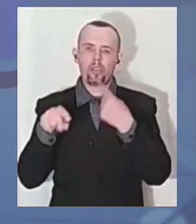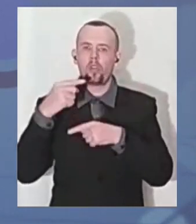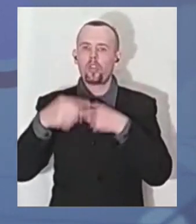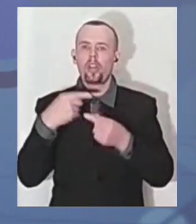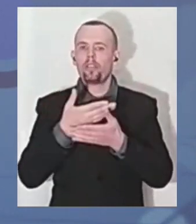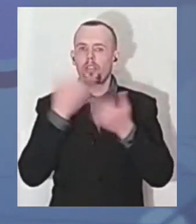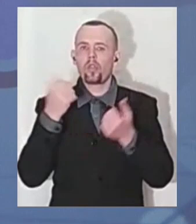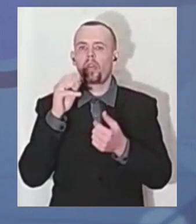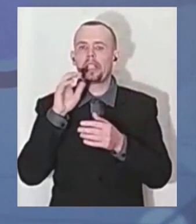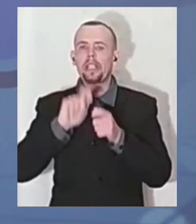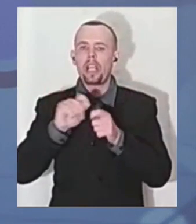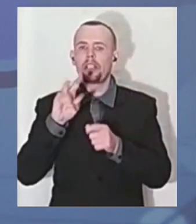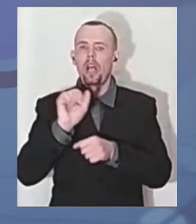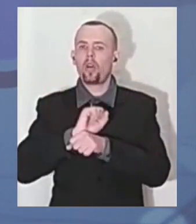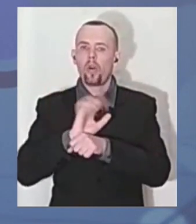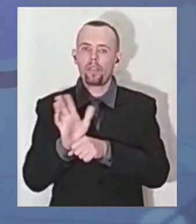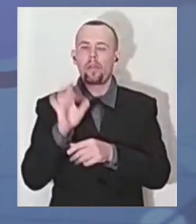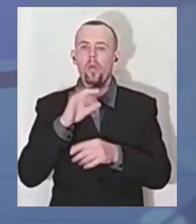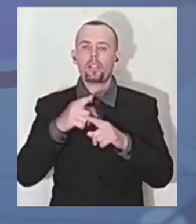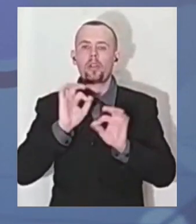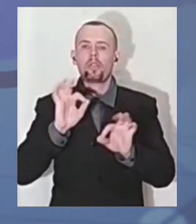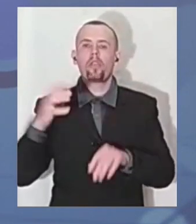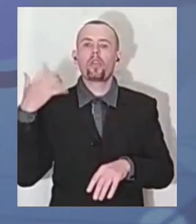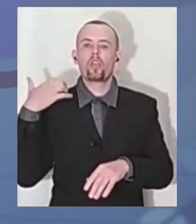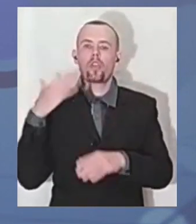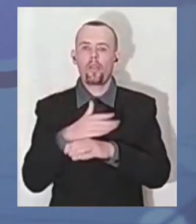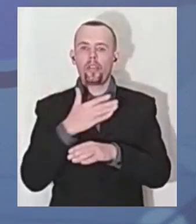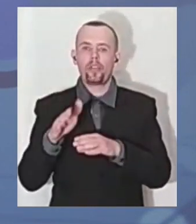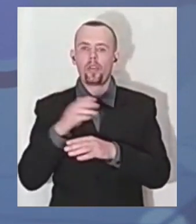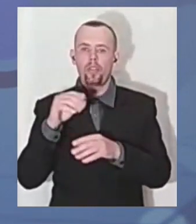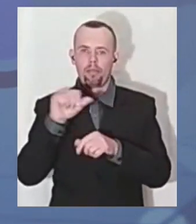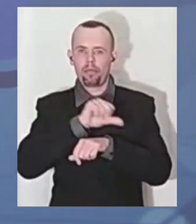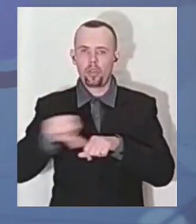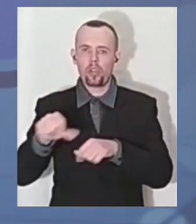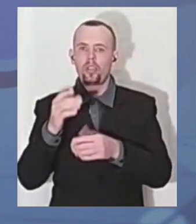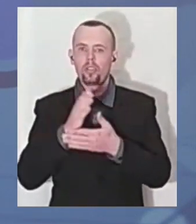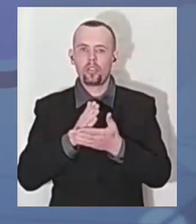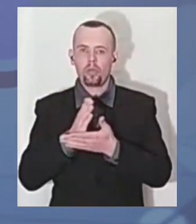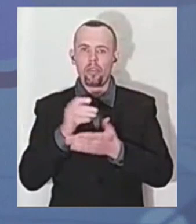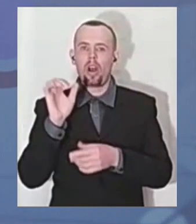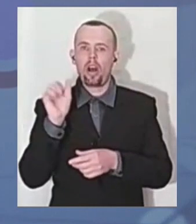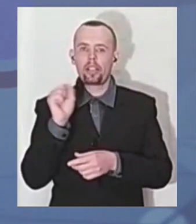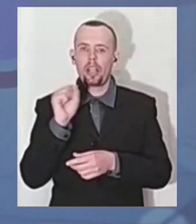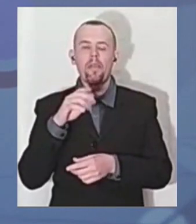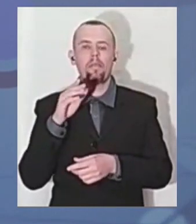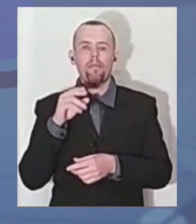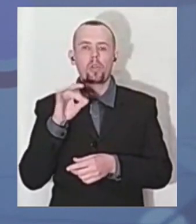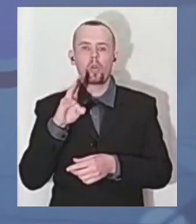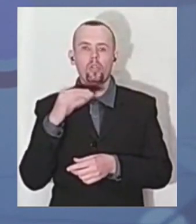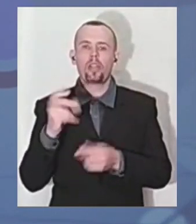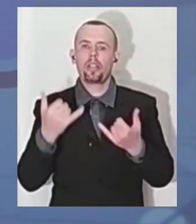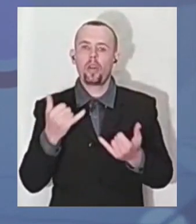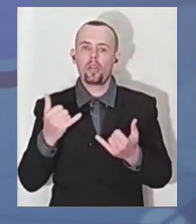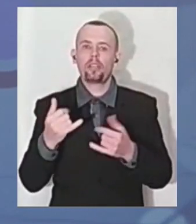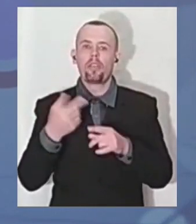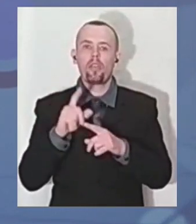на коронавірус. Про це розповів начальник відділу прикордонної служби Литовища Артем Поворознік. Наразі іноземним громадянам,